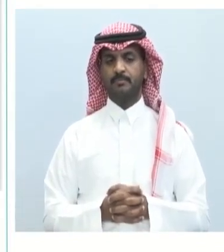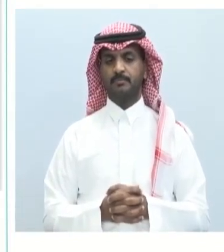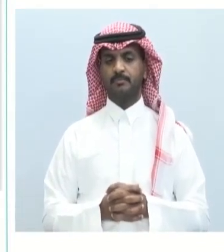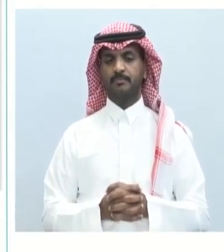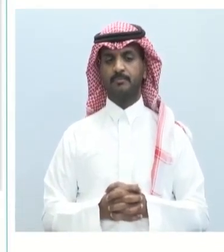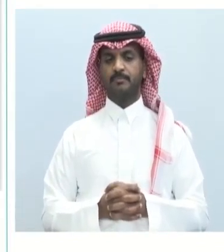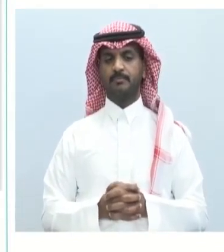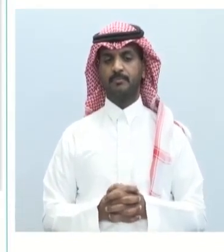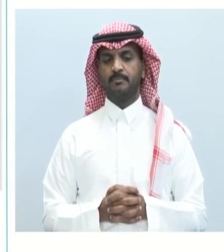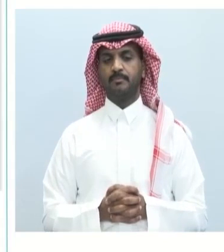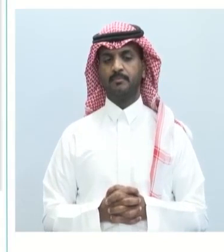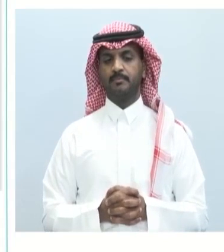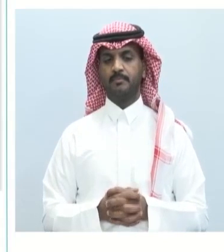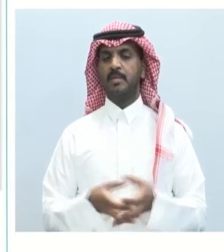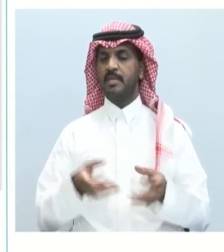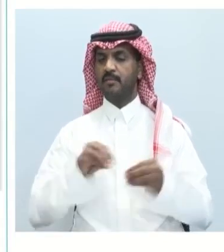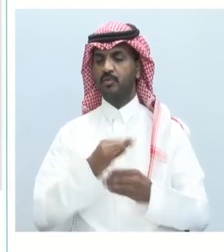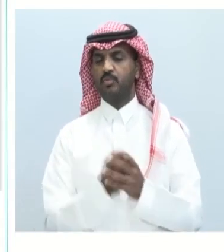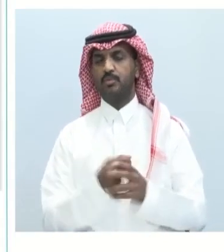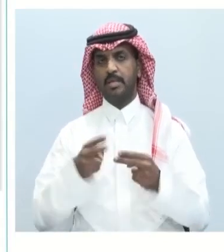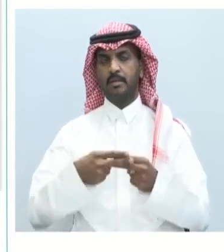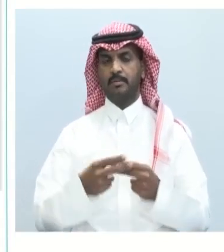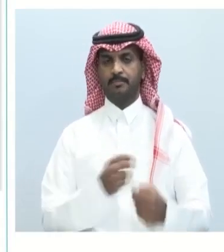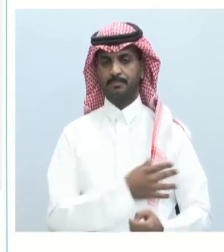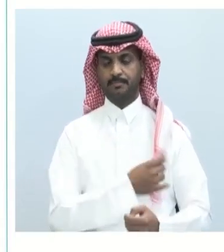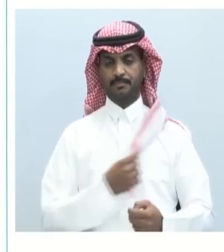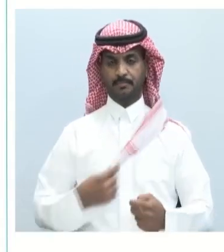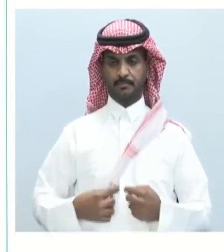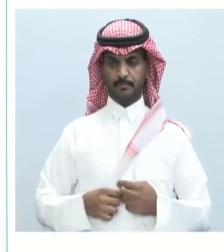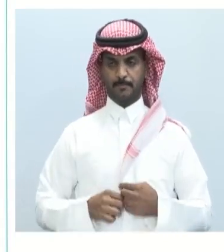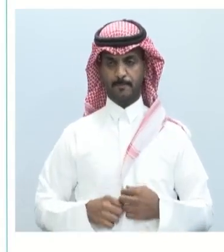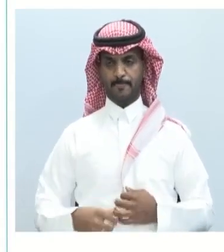نضغط نقوم باضافه الجداول ونضغط على اغلاق